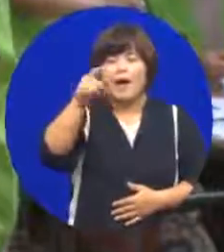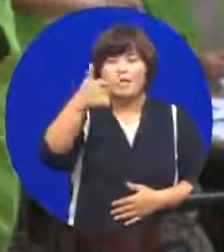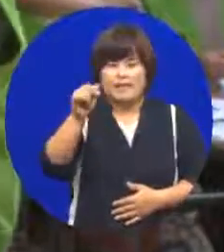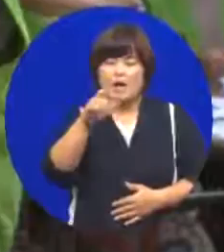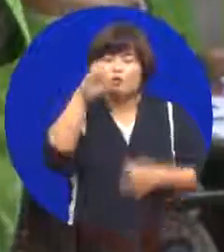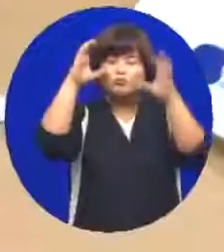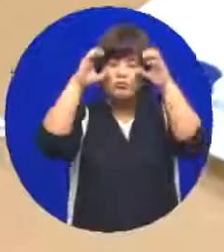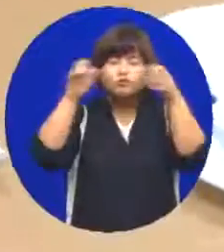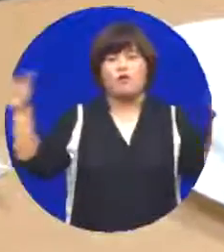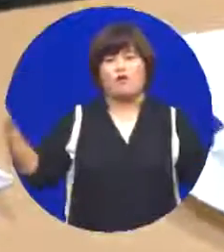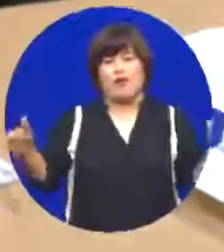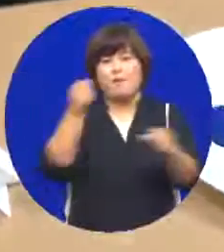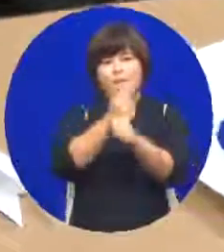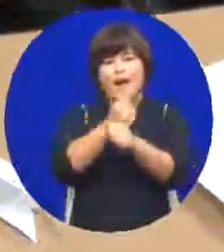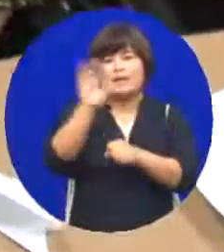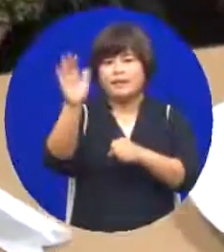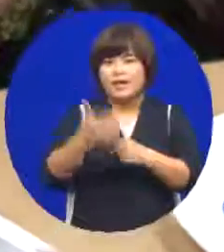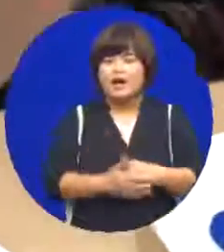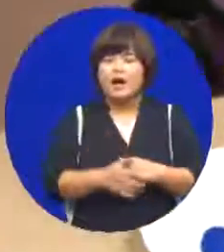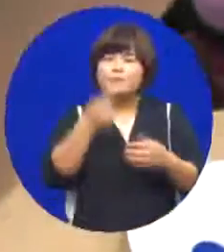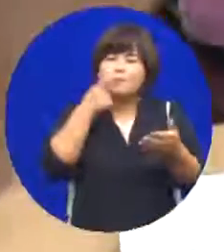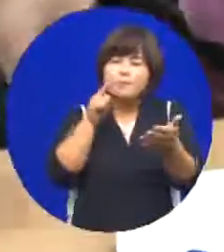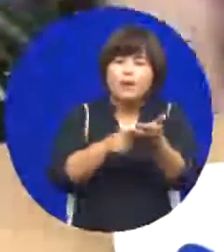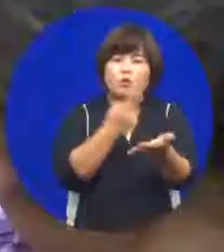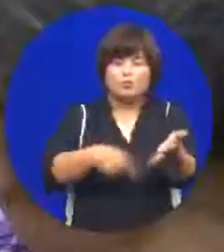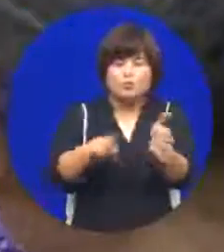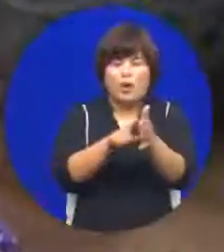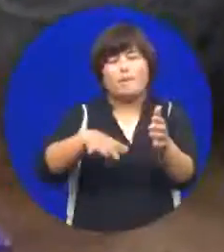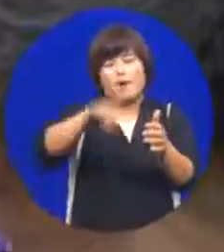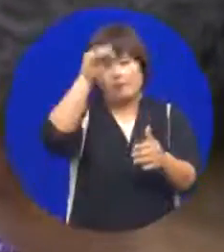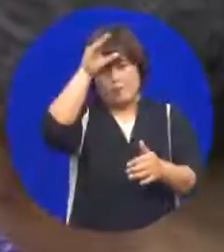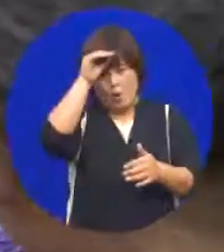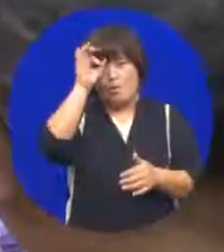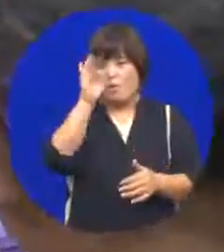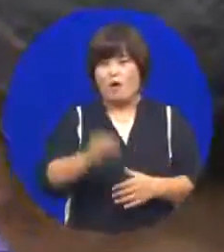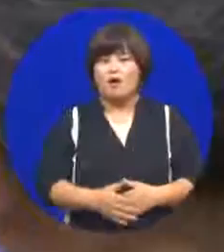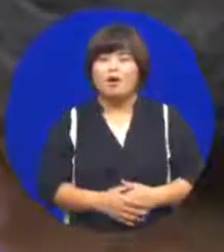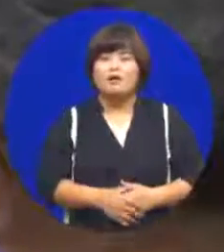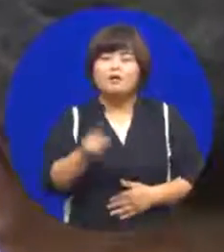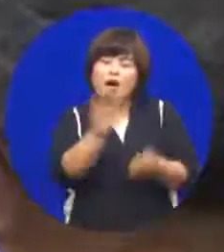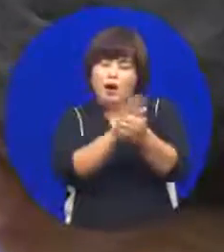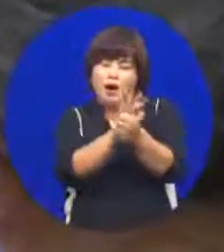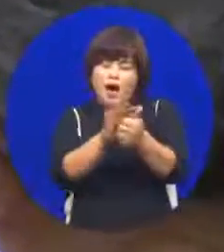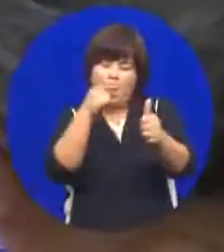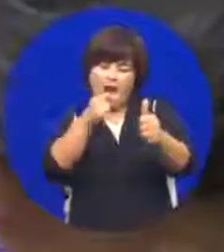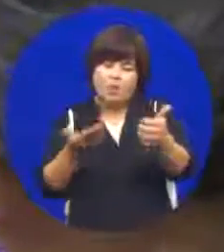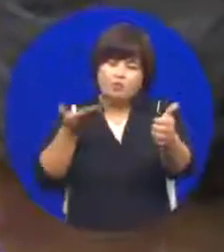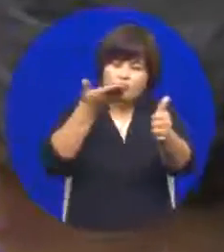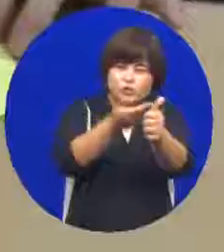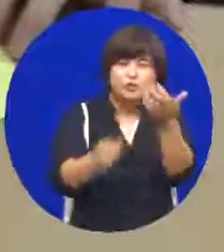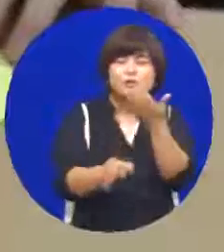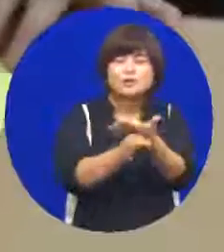만들기. 어르신들이 쉽게 따라하실 수 있도록 먼저 선생님이 만드는 법을 보여주시는데요. 다정하게 알려주시는